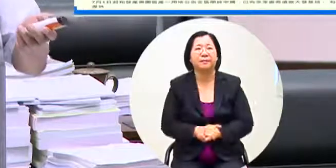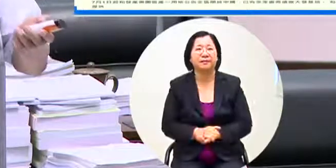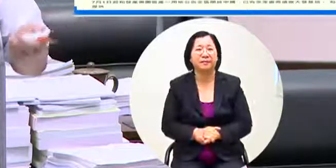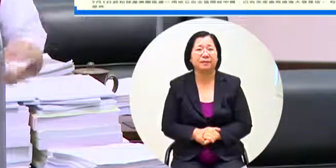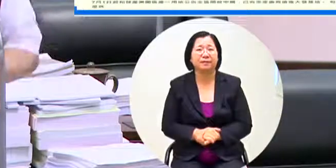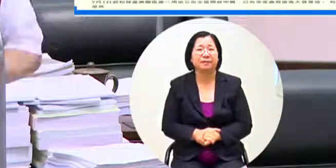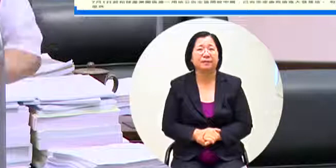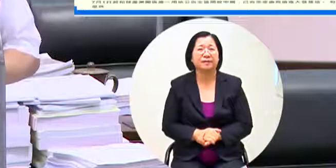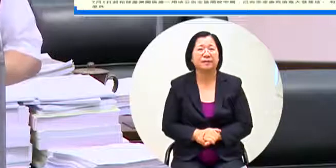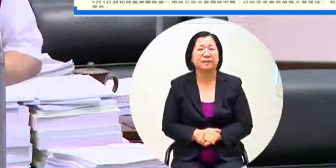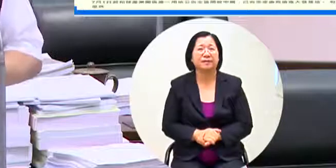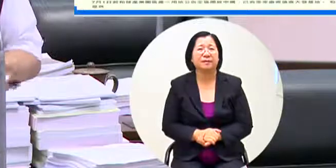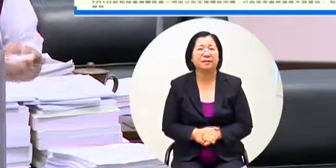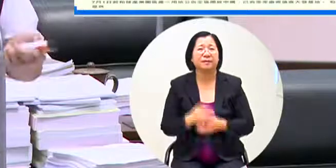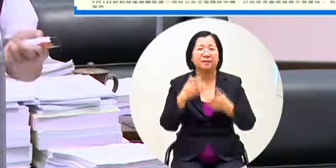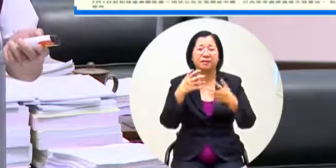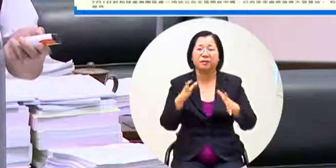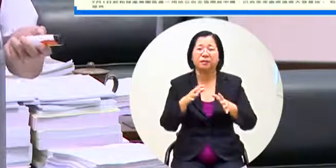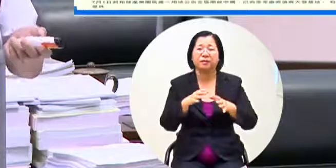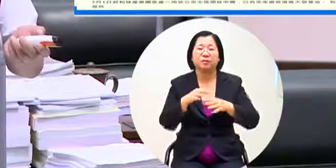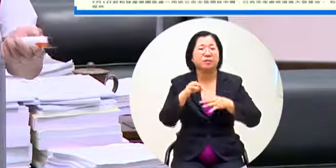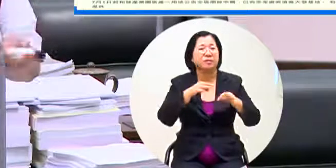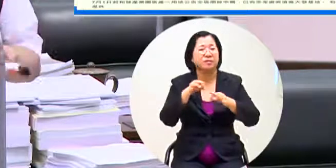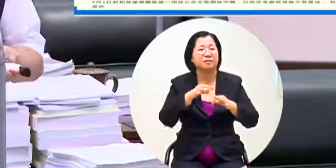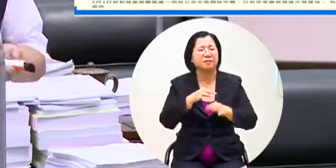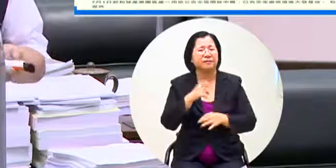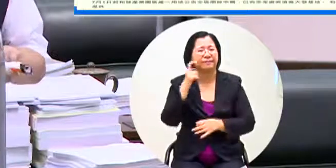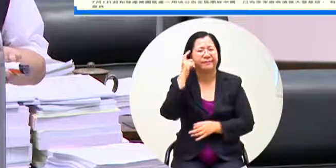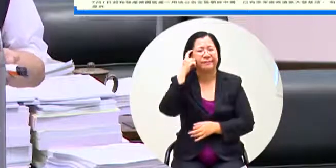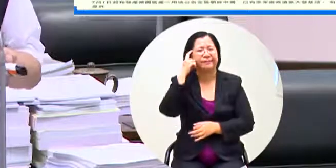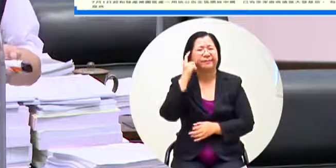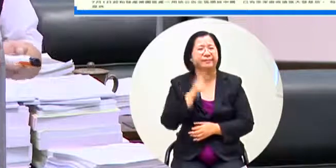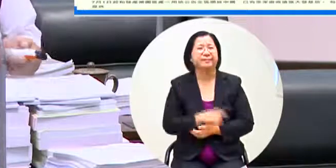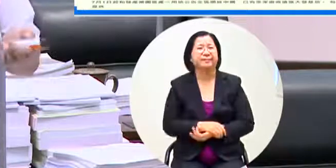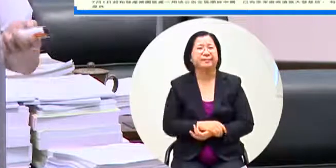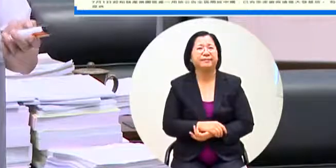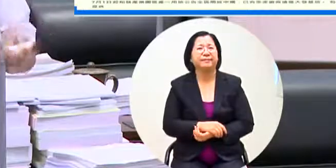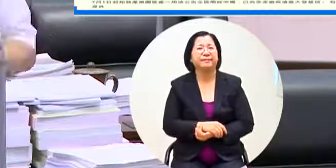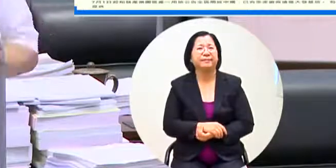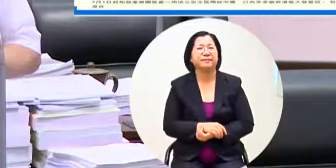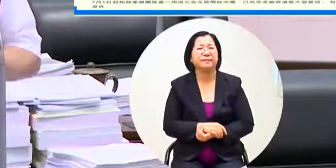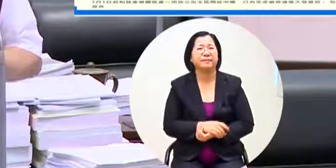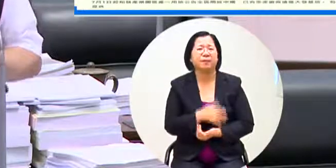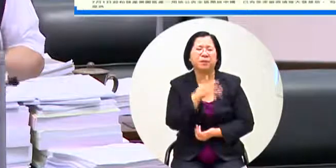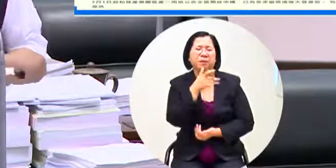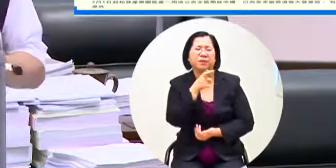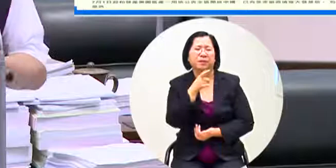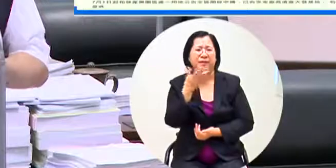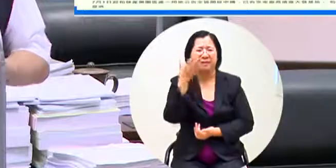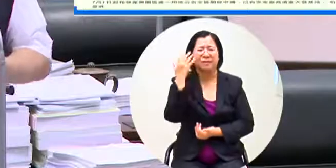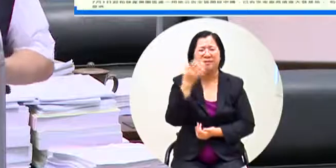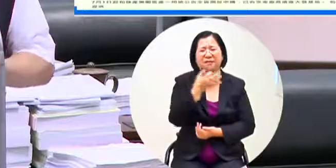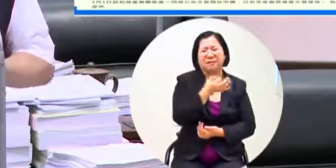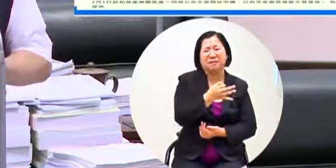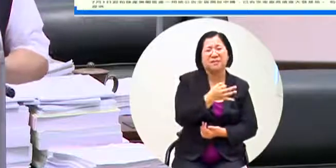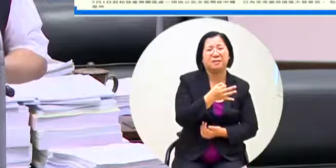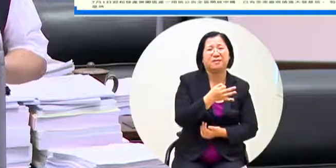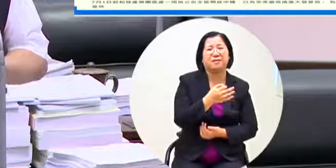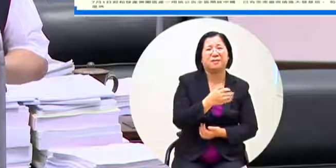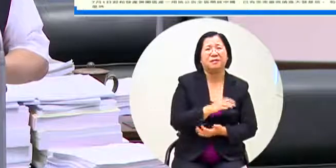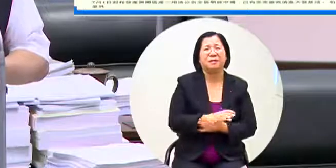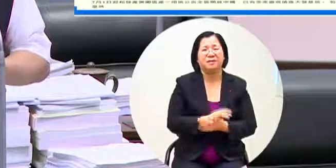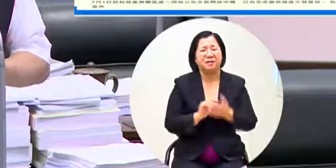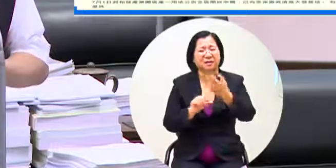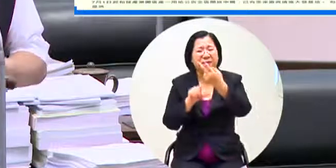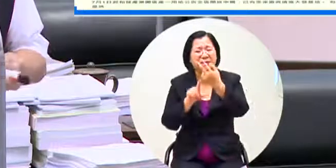真侪厂商在念讲啊，当初时的这个介绍是安尼，啊，为什么伫7月要去甲调涨？